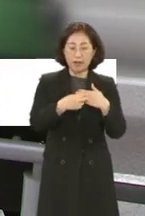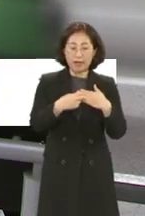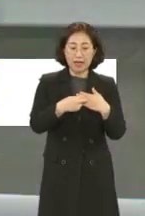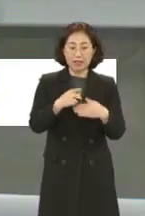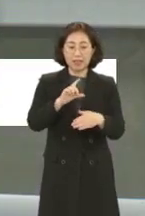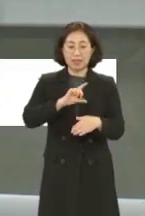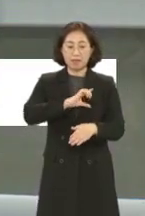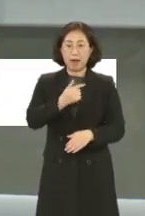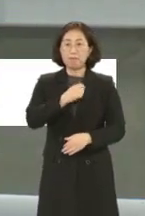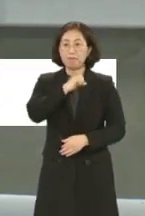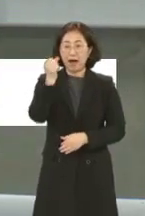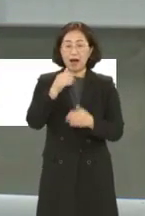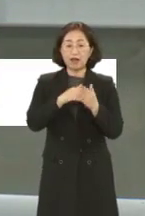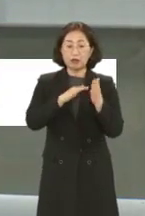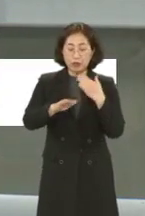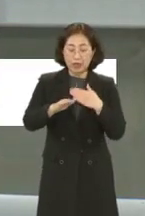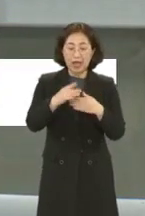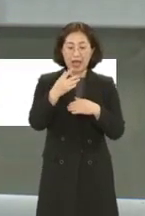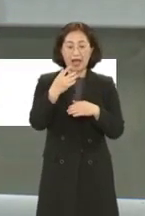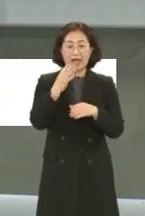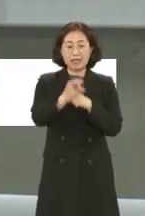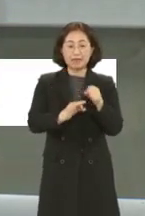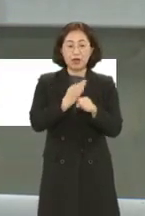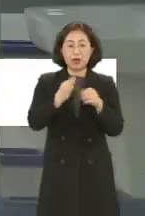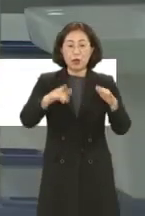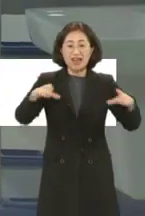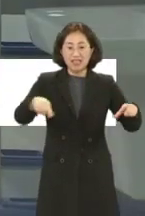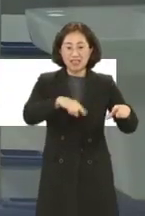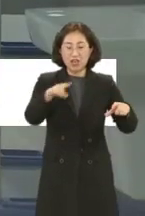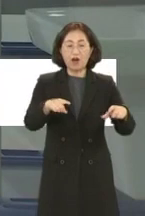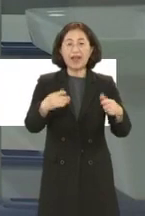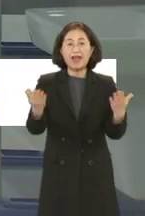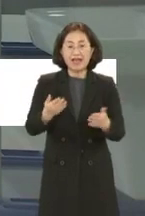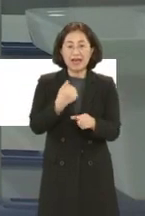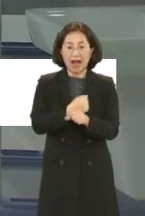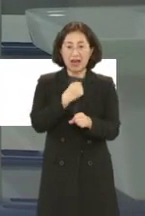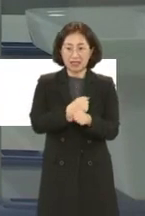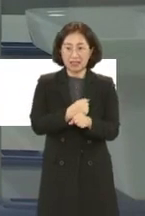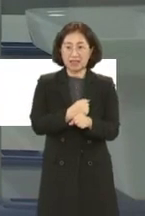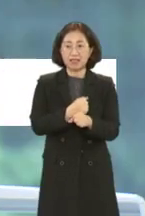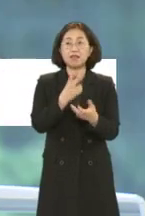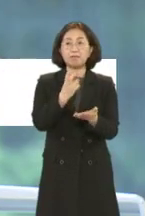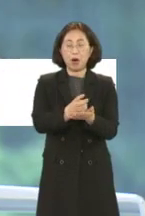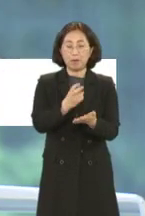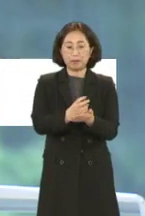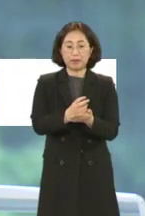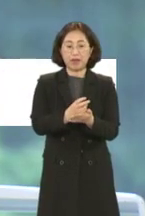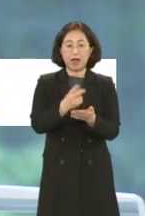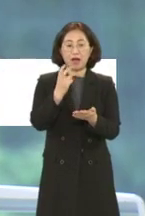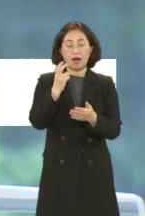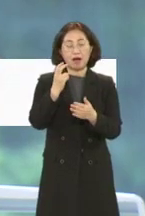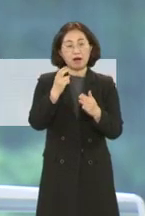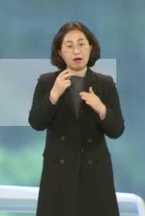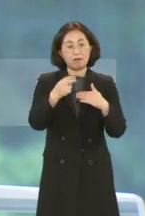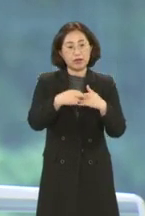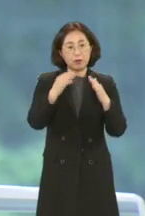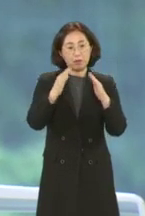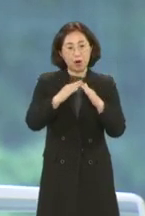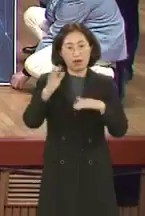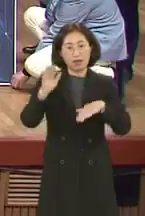취득 후 10년간 지역 공공의료기관에 의무 복무하는 지역의사제를 포함해 의료격차 해소가 이루어질지